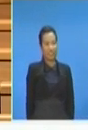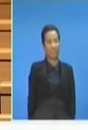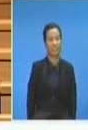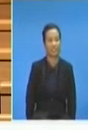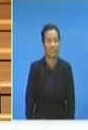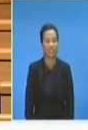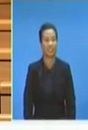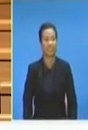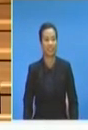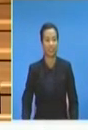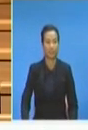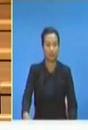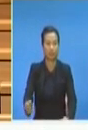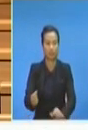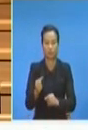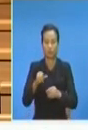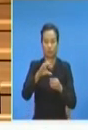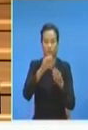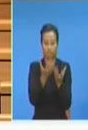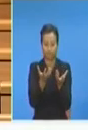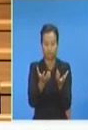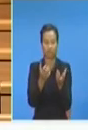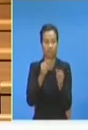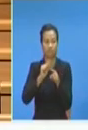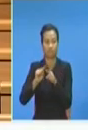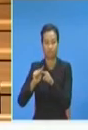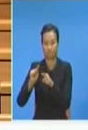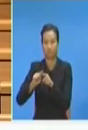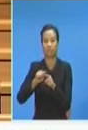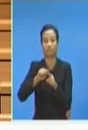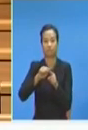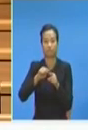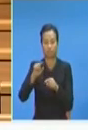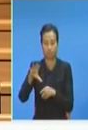สิ่งเหล่านี้มาใช้ครบตัวอย่างครับ